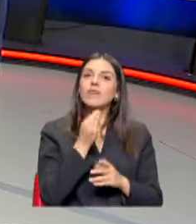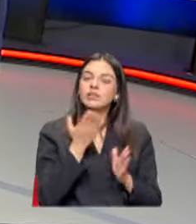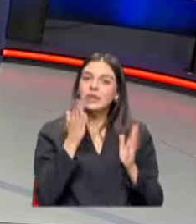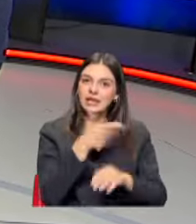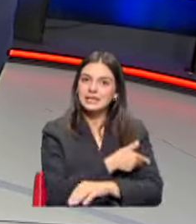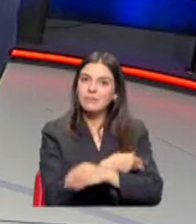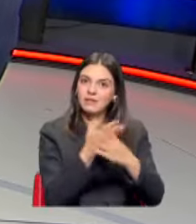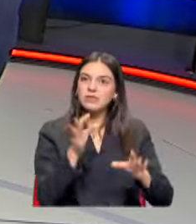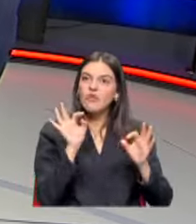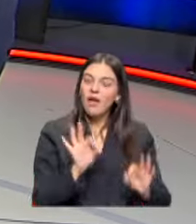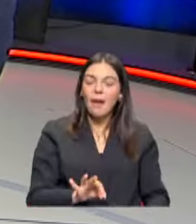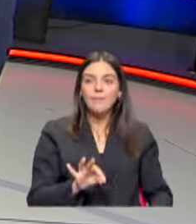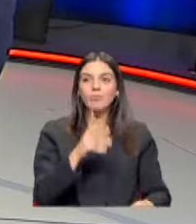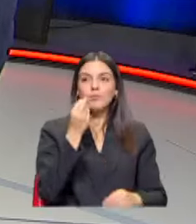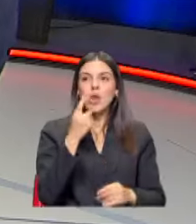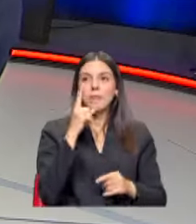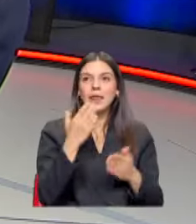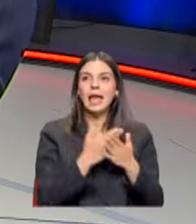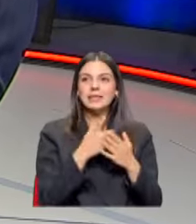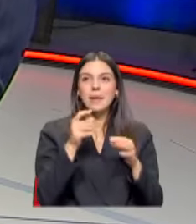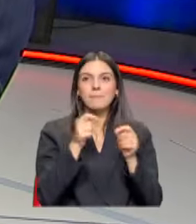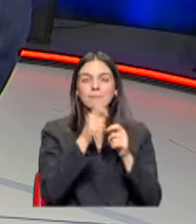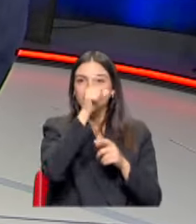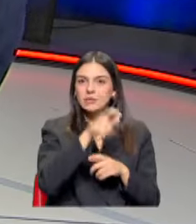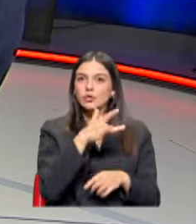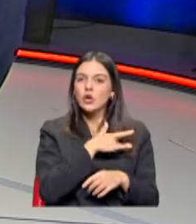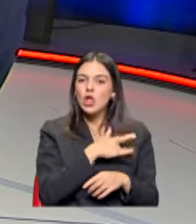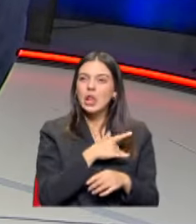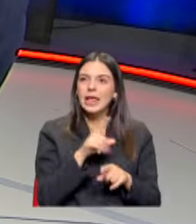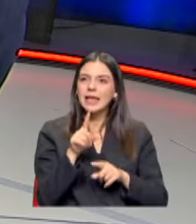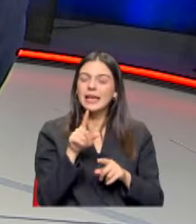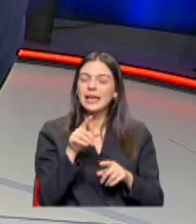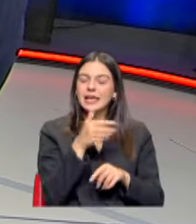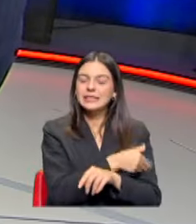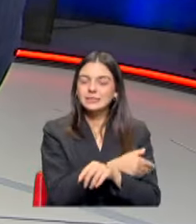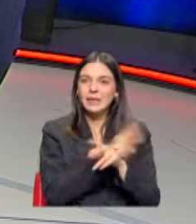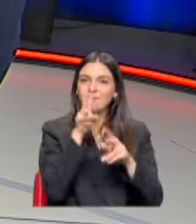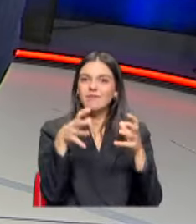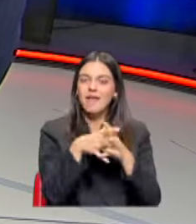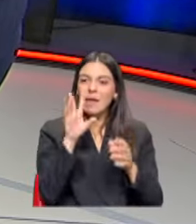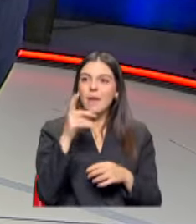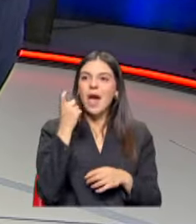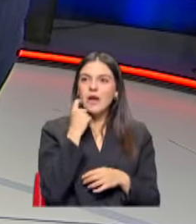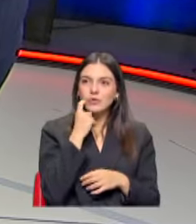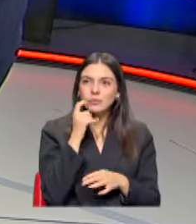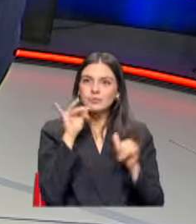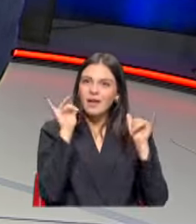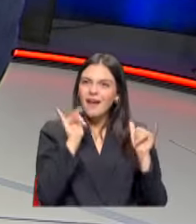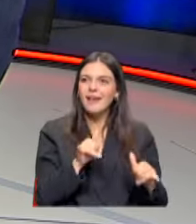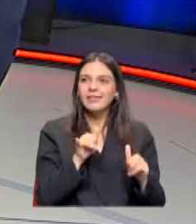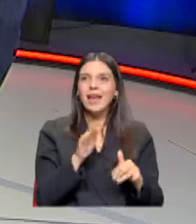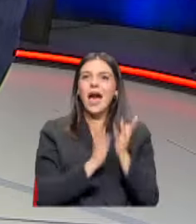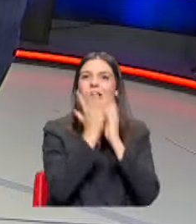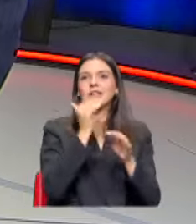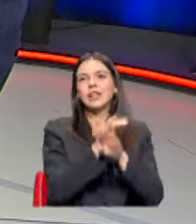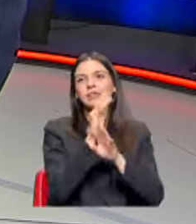hem de böyle bir eserle de bağışçımız var burada Gönüllü Hizmet Vakfı. Atatürk'ümüzü de, Mustafa Kemal Atatürk'ümüzü de